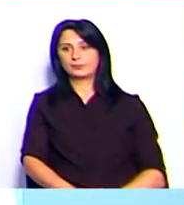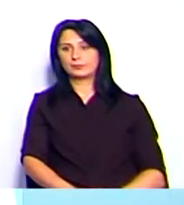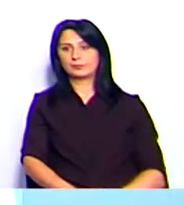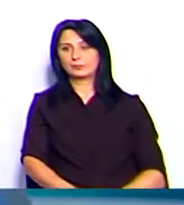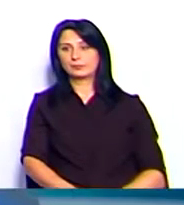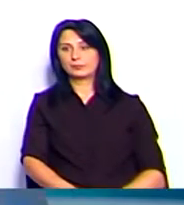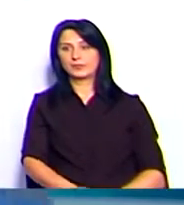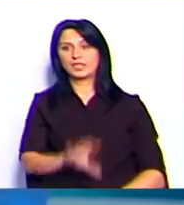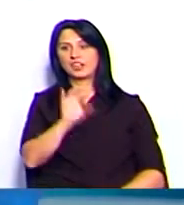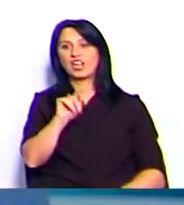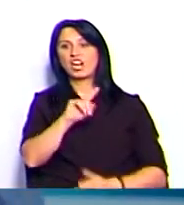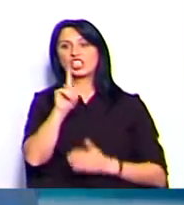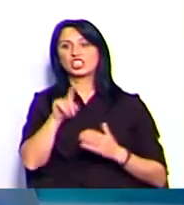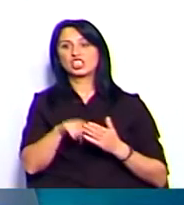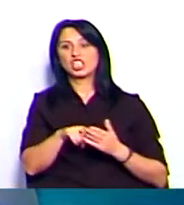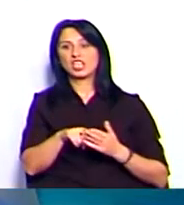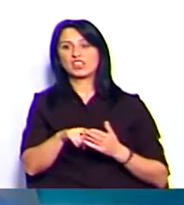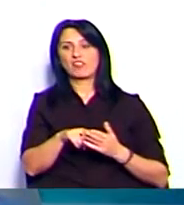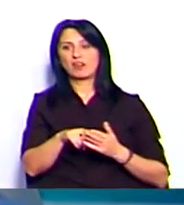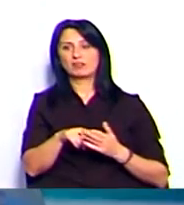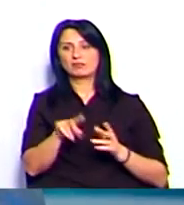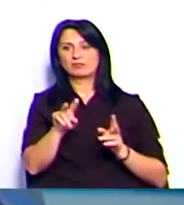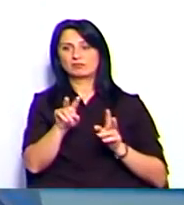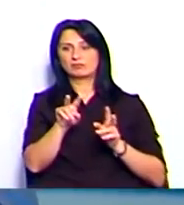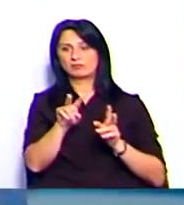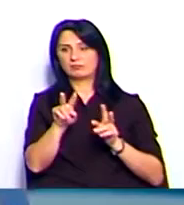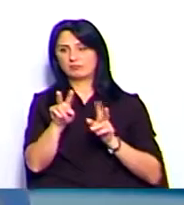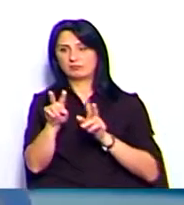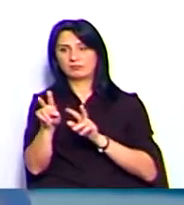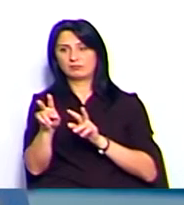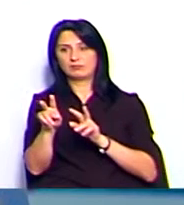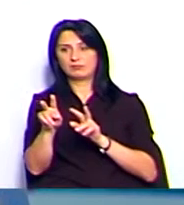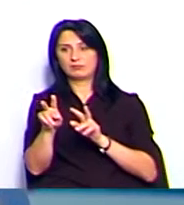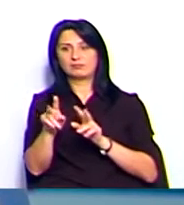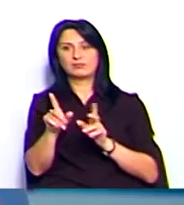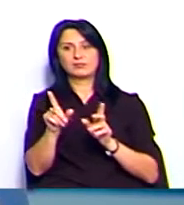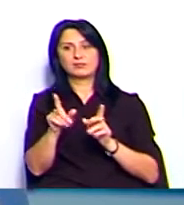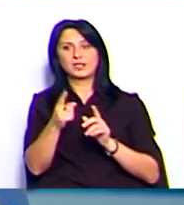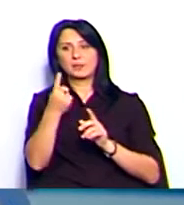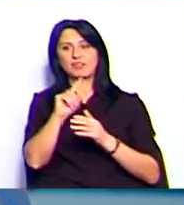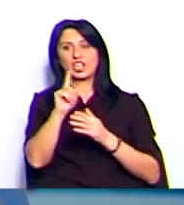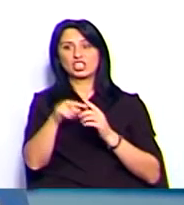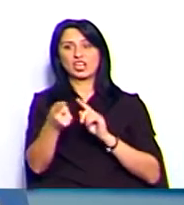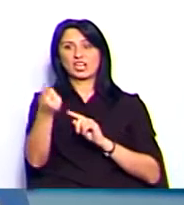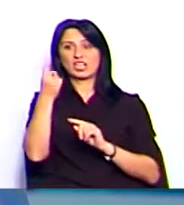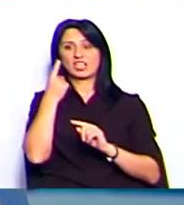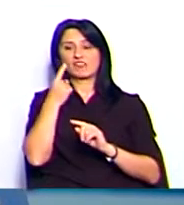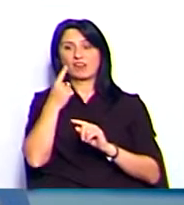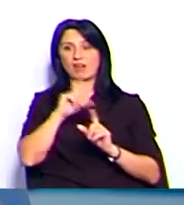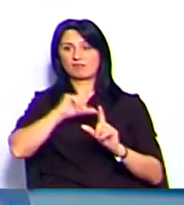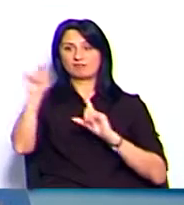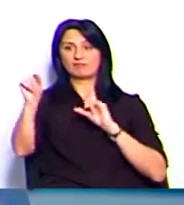იცით, ყველა შეკითხვა, რომელიც იყო დღეს დასმული, ერთმანეთთან გამომდინარეობს ალბათ. თუკი ჩვენს პირველ შეკითხვას დავუბრუნდებით, რაც